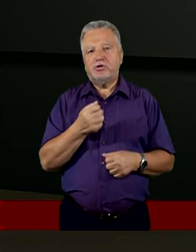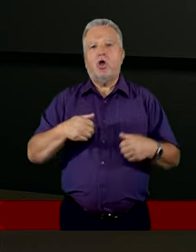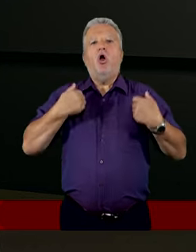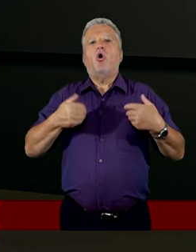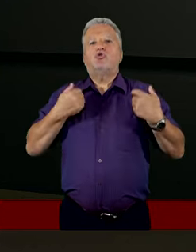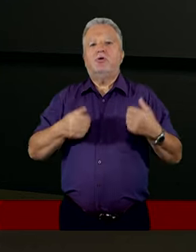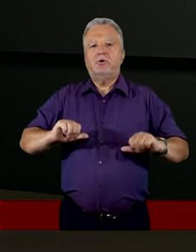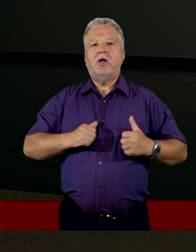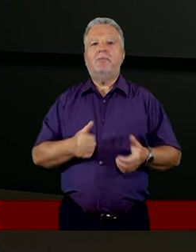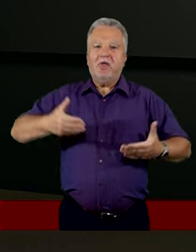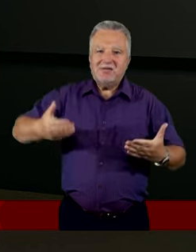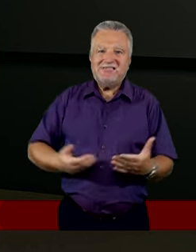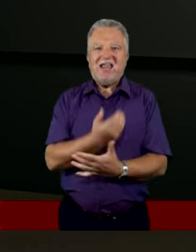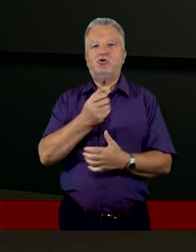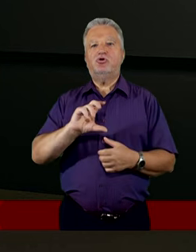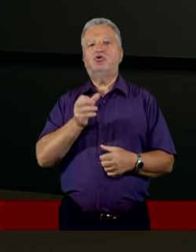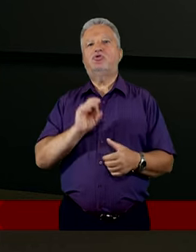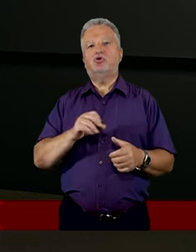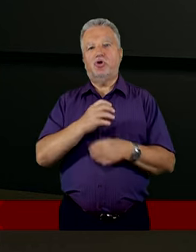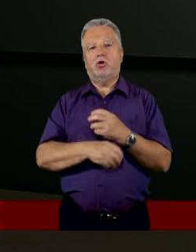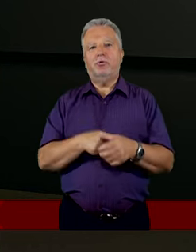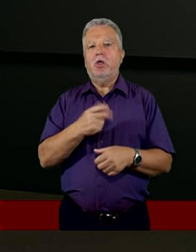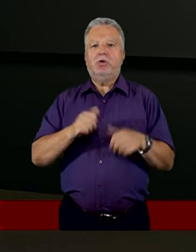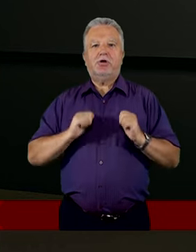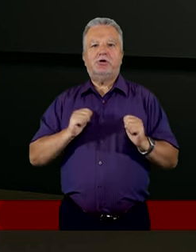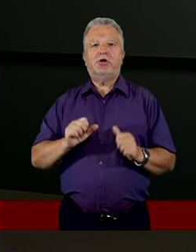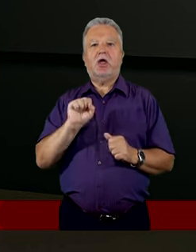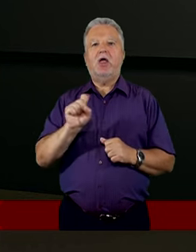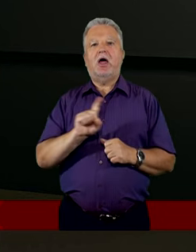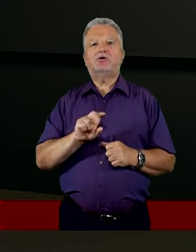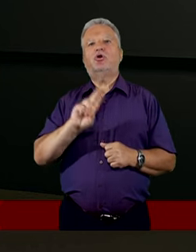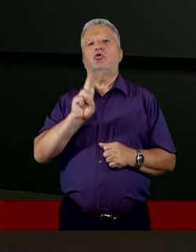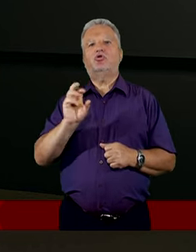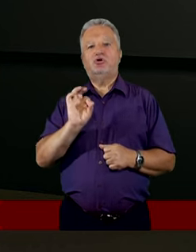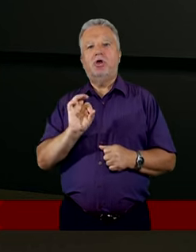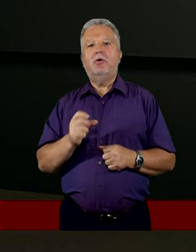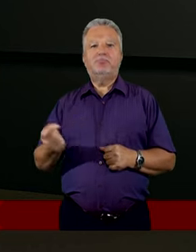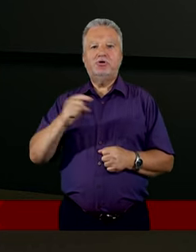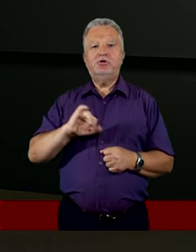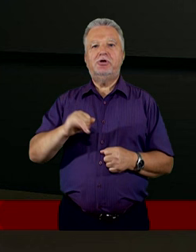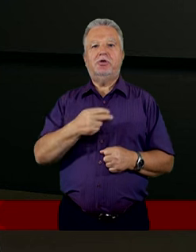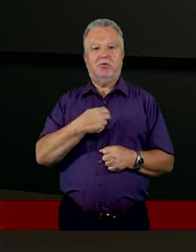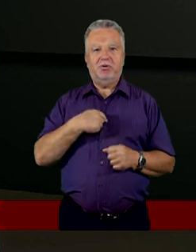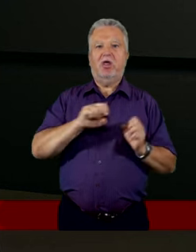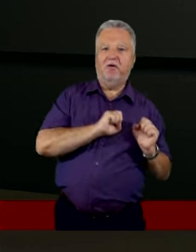ożywić, żeby zacząć coś robić, a nie czekać, aż ktoś przyjdzie i teraz wypchniesz